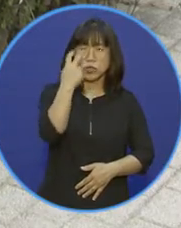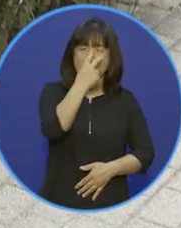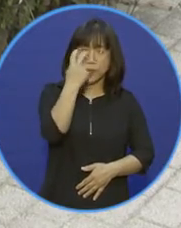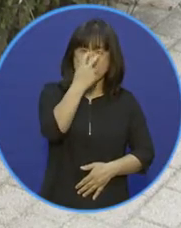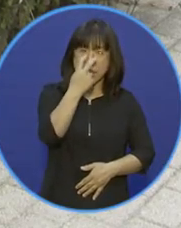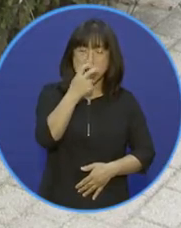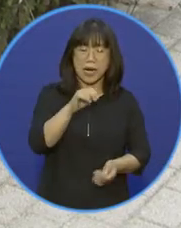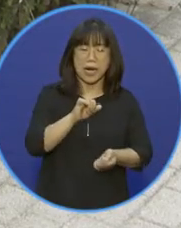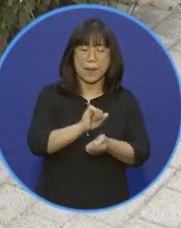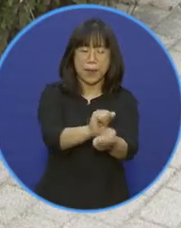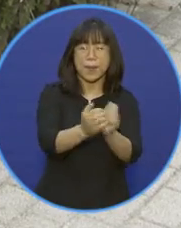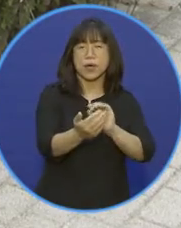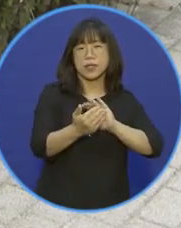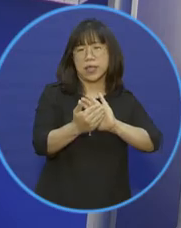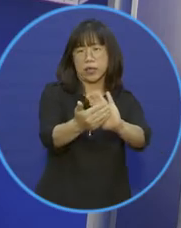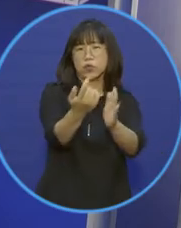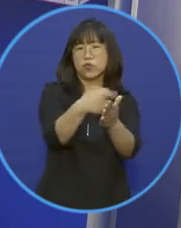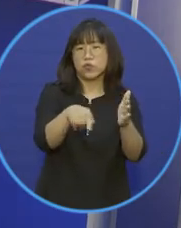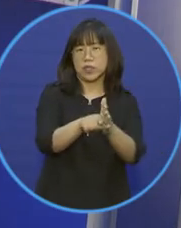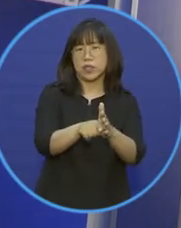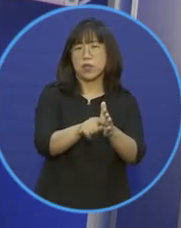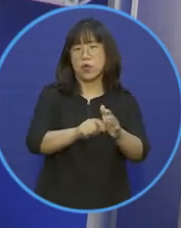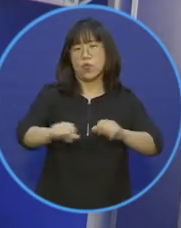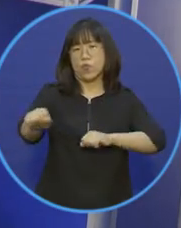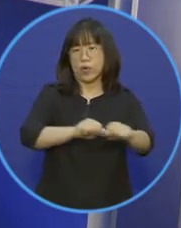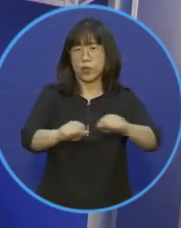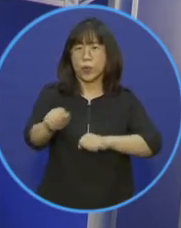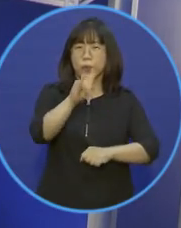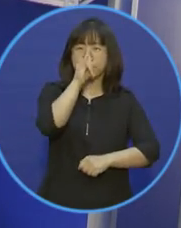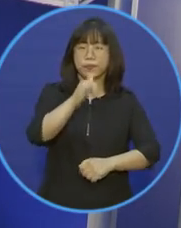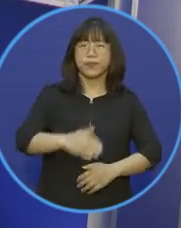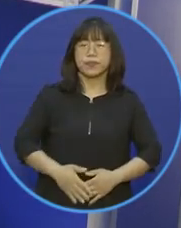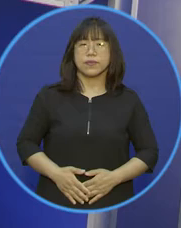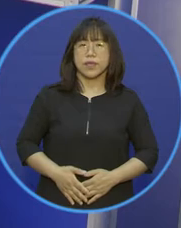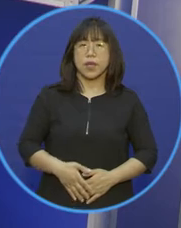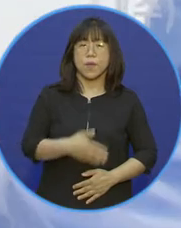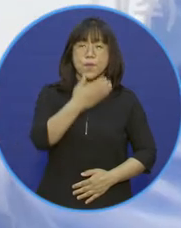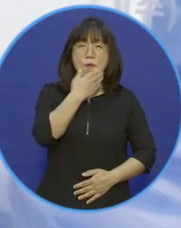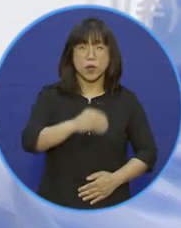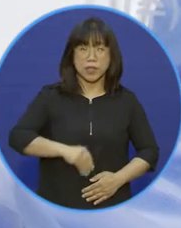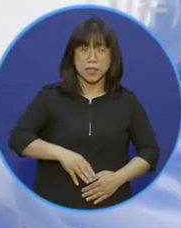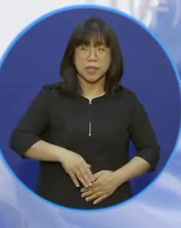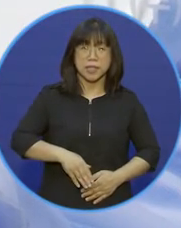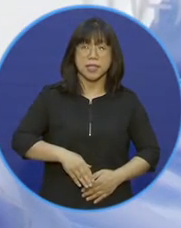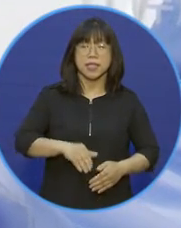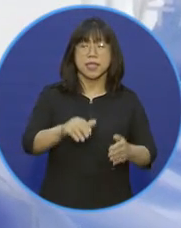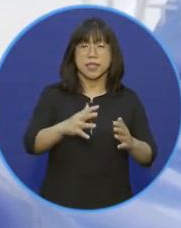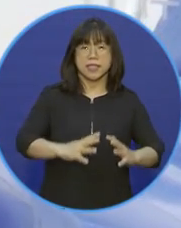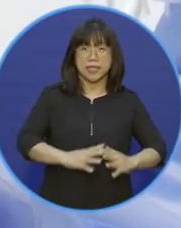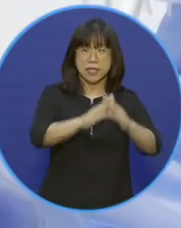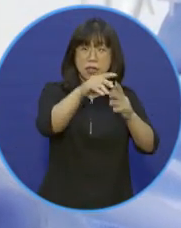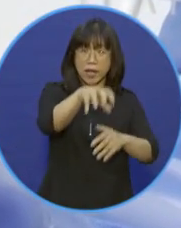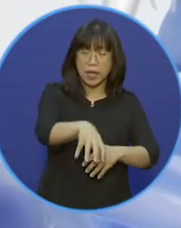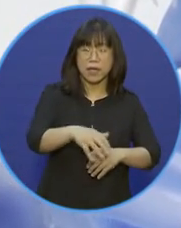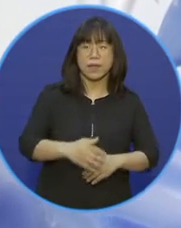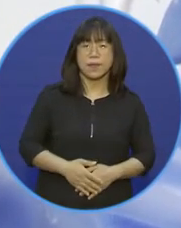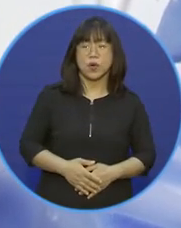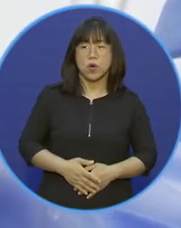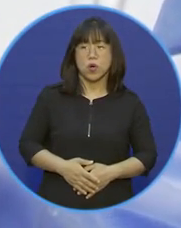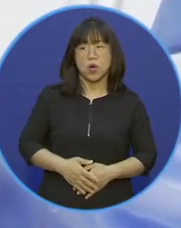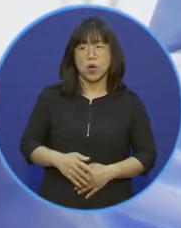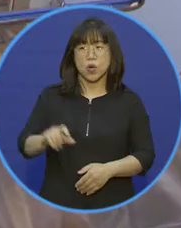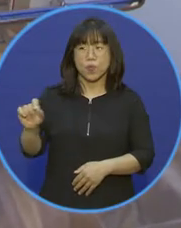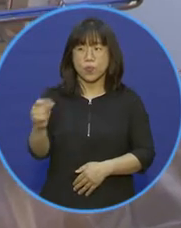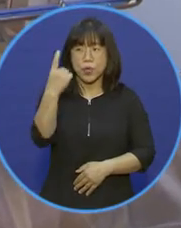실시하며 선제적인 감염병 대응에 나섰습니다. 이번 검사는 어르신 복지시설 내 코로나19 감염